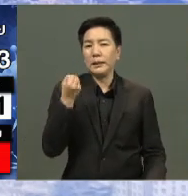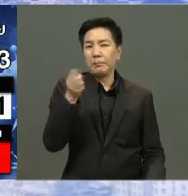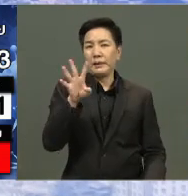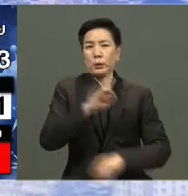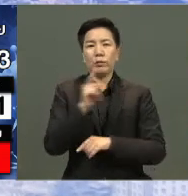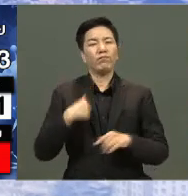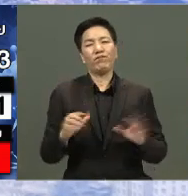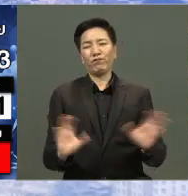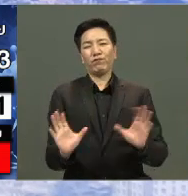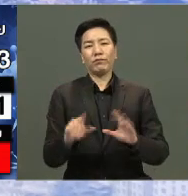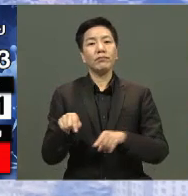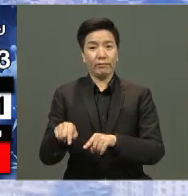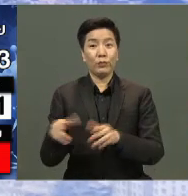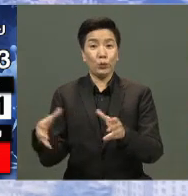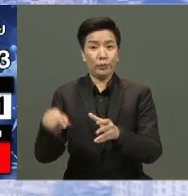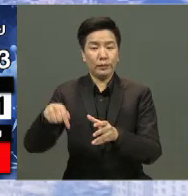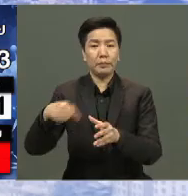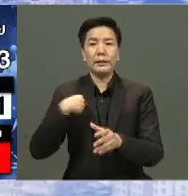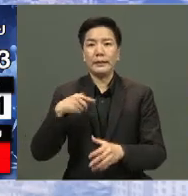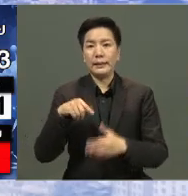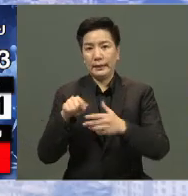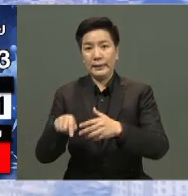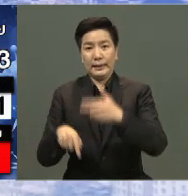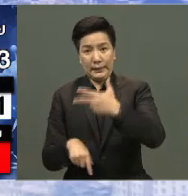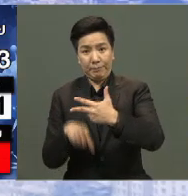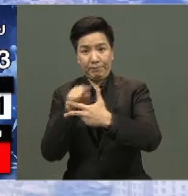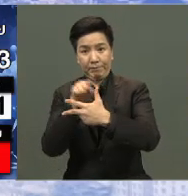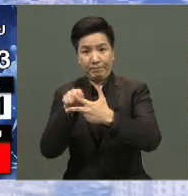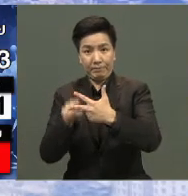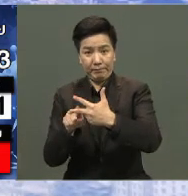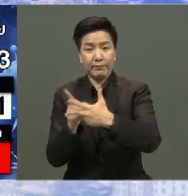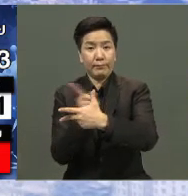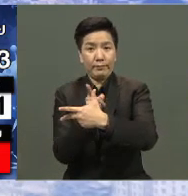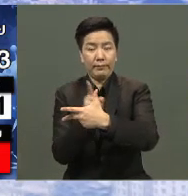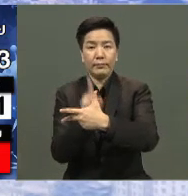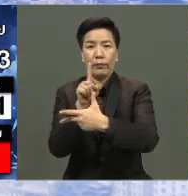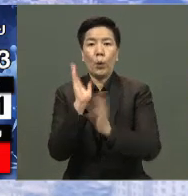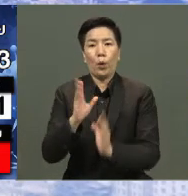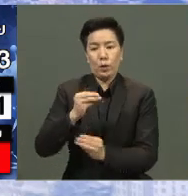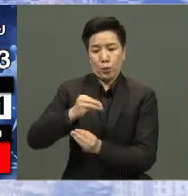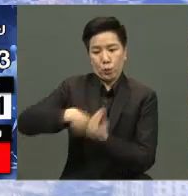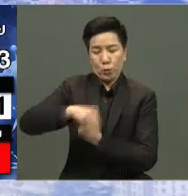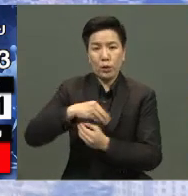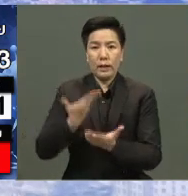ที่ว่าเนี้ยขอผ่อนผันที่จะไม่อยู่ในพื้นที่ที่เรียกว่าStageโคนันทีนร่วมมีอยู่ 3กลุ่มย่อยครับคือกลุ่มที่ 1